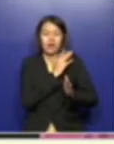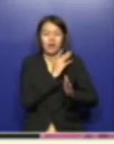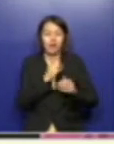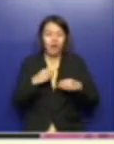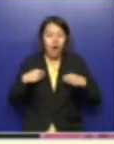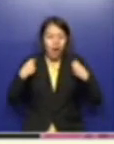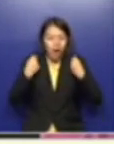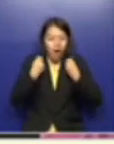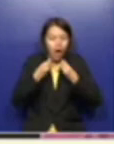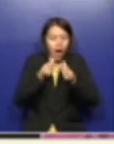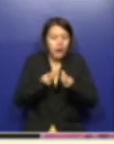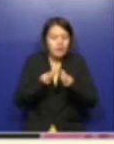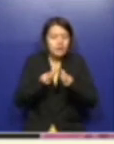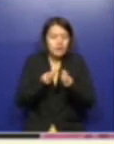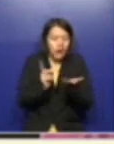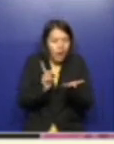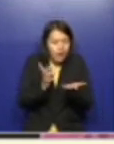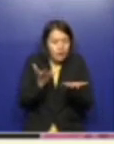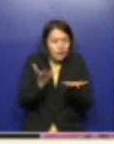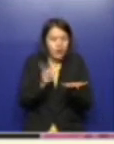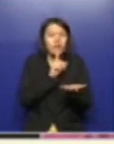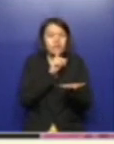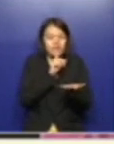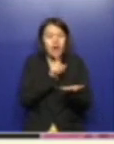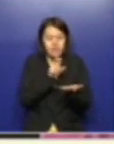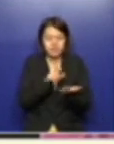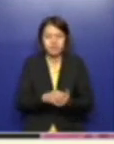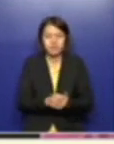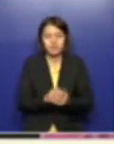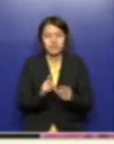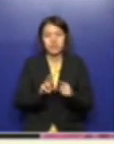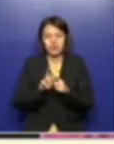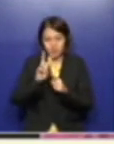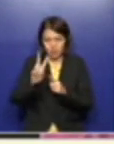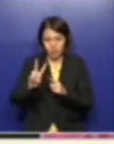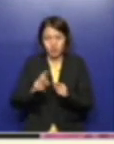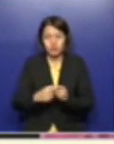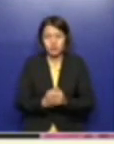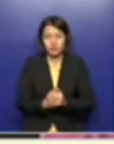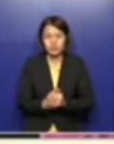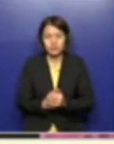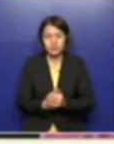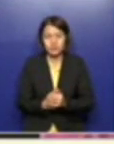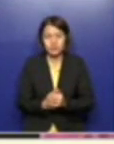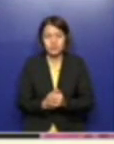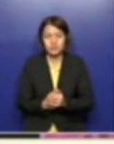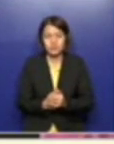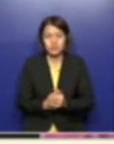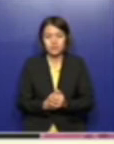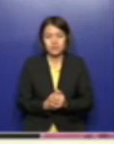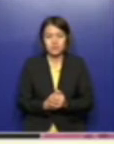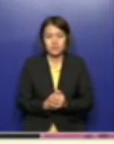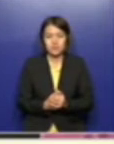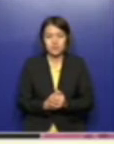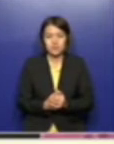ไรขอทราบรายละเอียดนี้เป็นข้อ1ข้อที่2จากข้อ1กรณีดังกล่าวที่ผมว่ามาข้